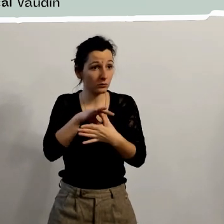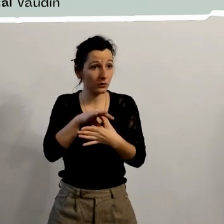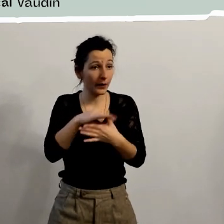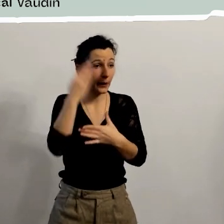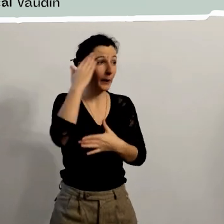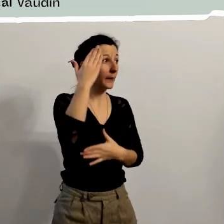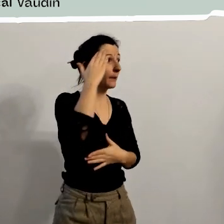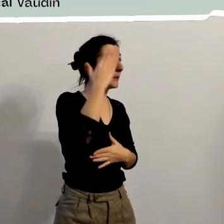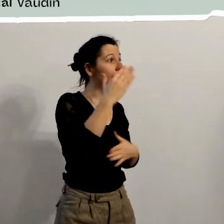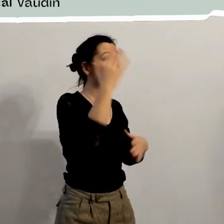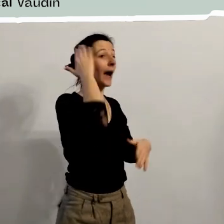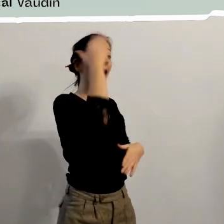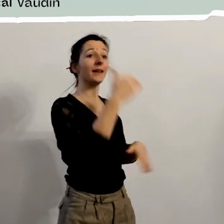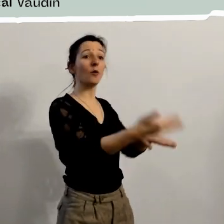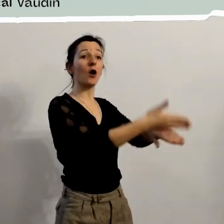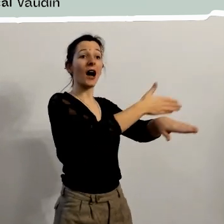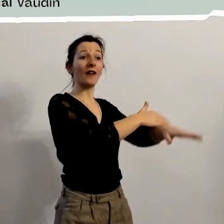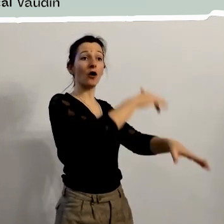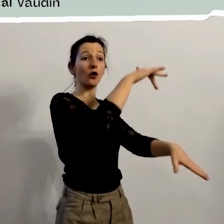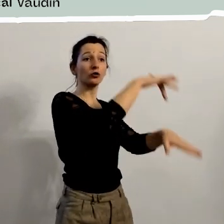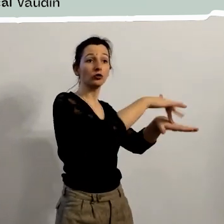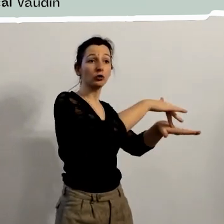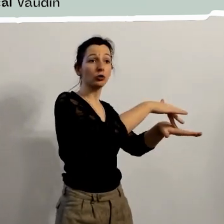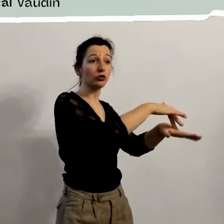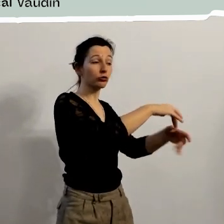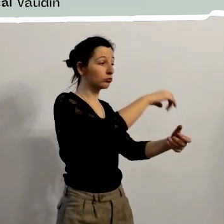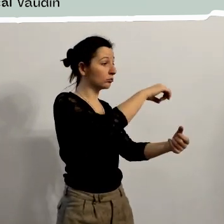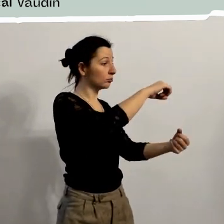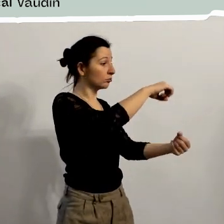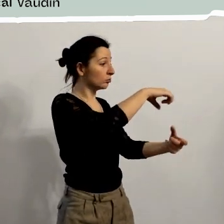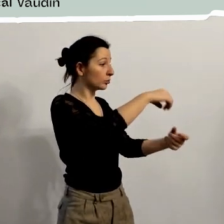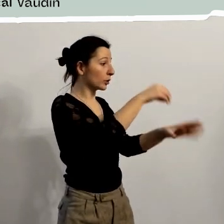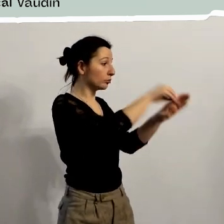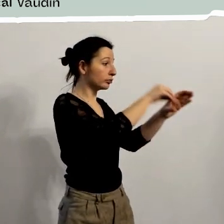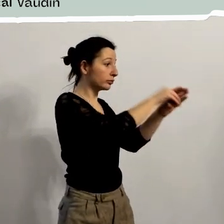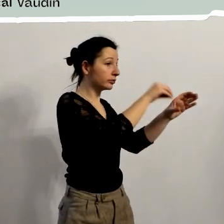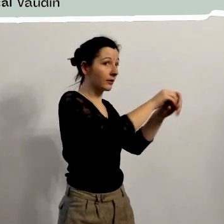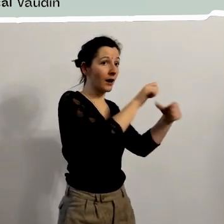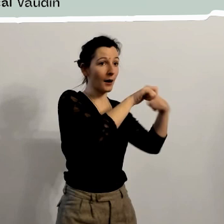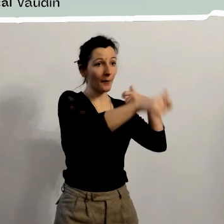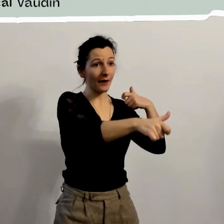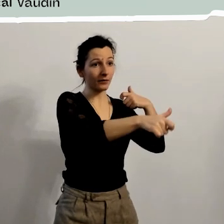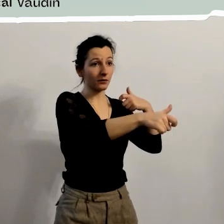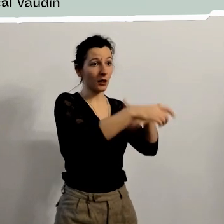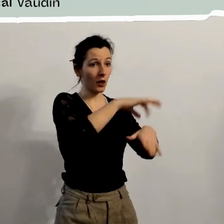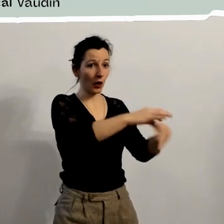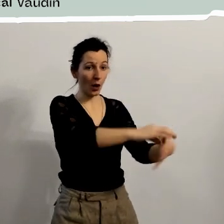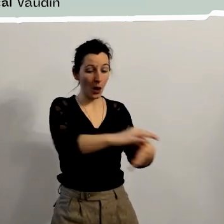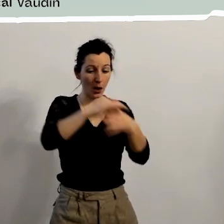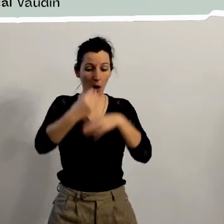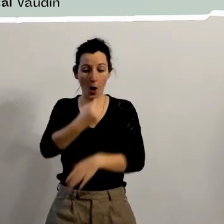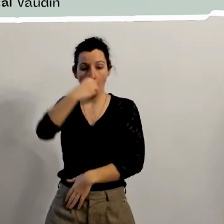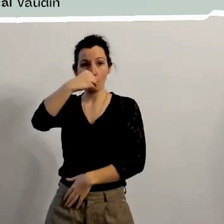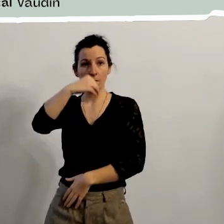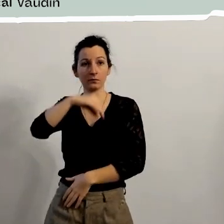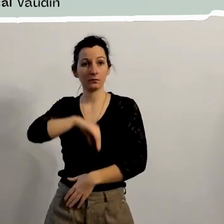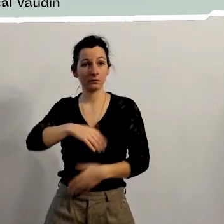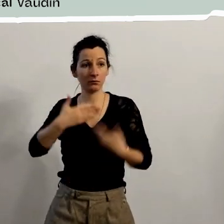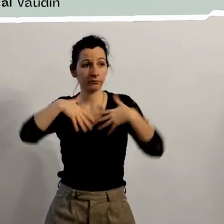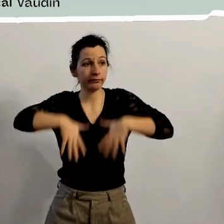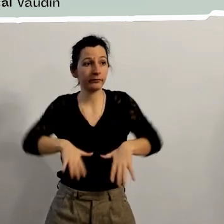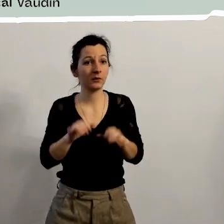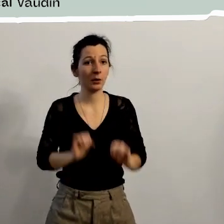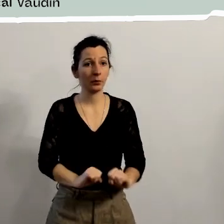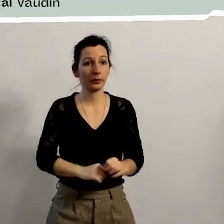On n'a aucune idée sur quelle est la quantité de polluants environnementaux que l'on ingurgite en